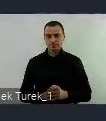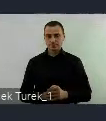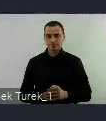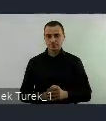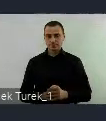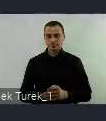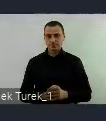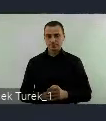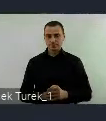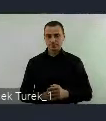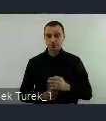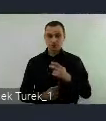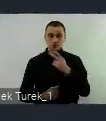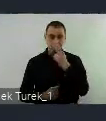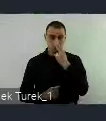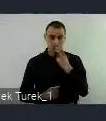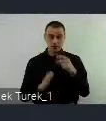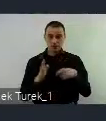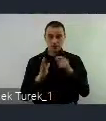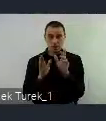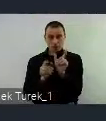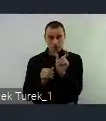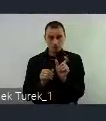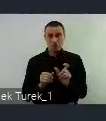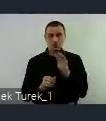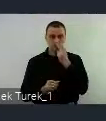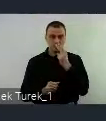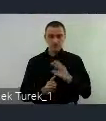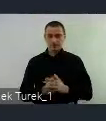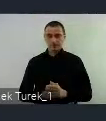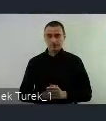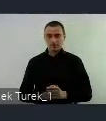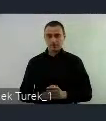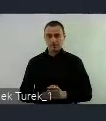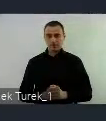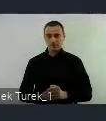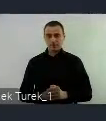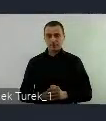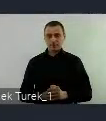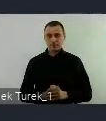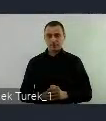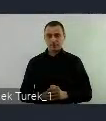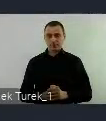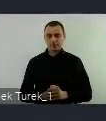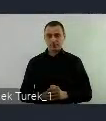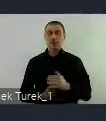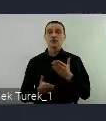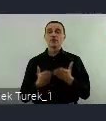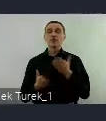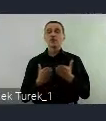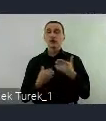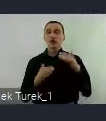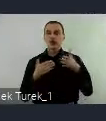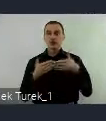Mam nadzieję że widać ten filmik trochę przy ospie pomiar wagi drzwi zwykłą